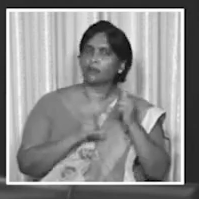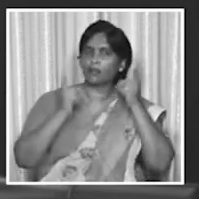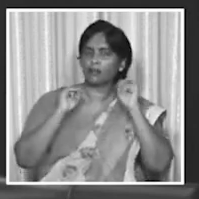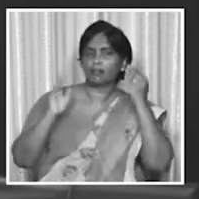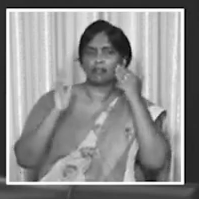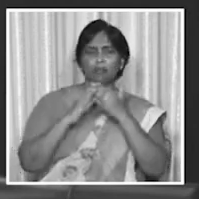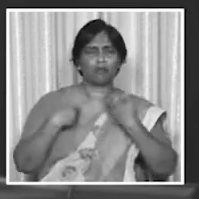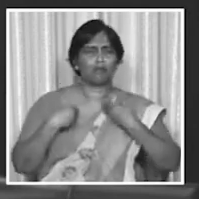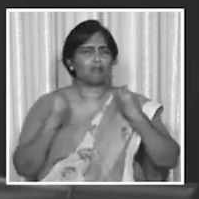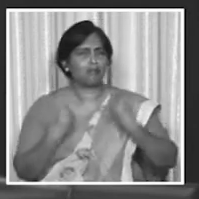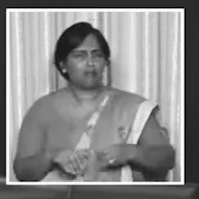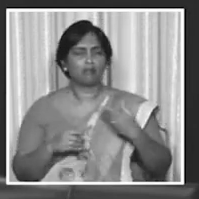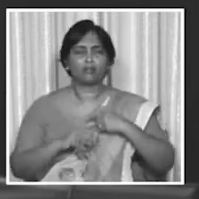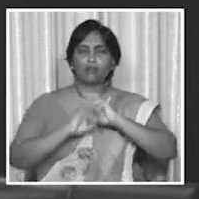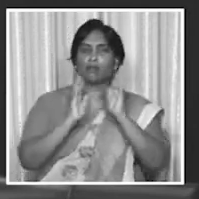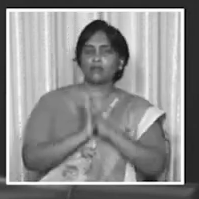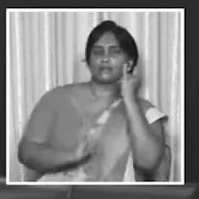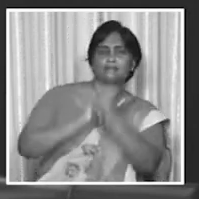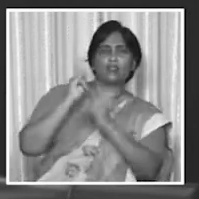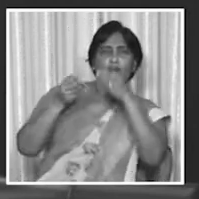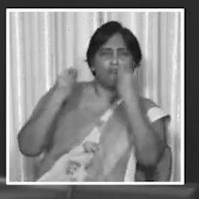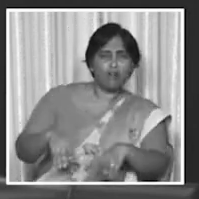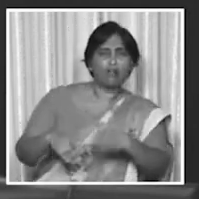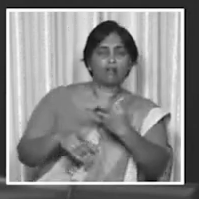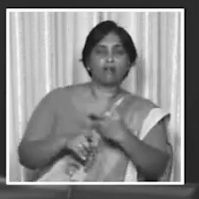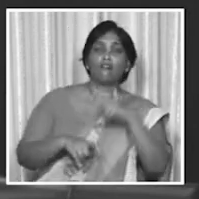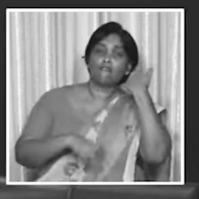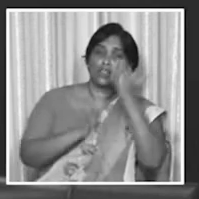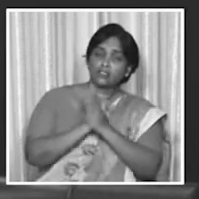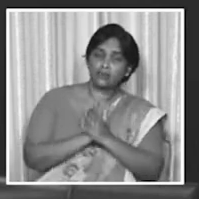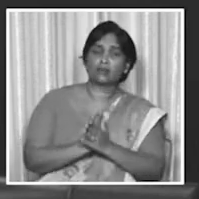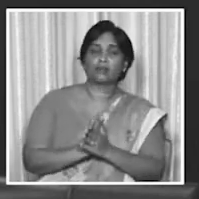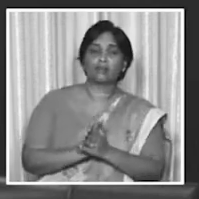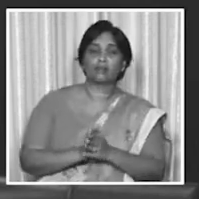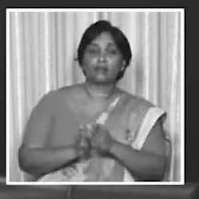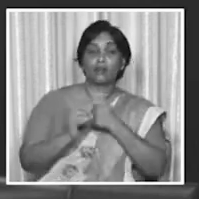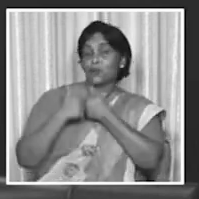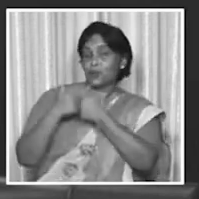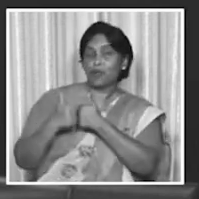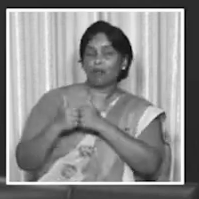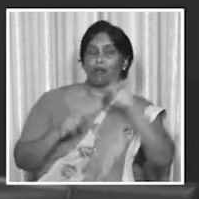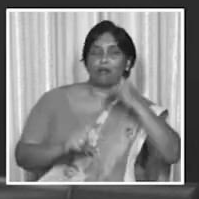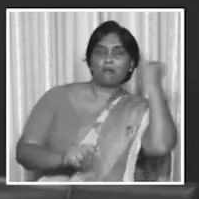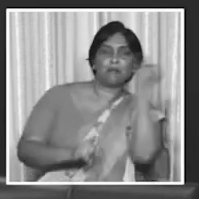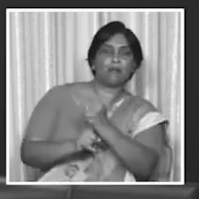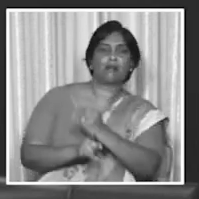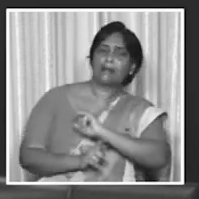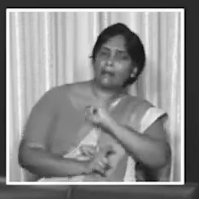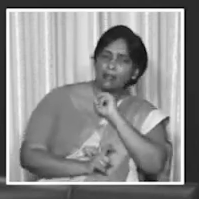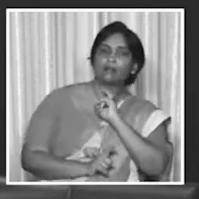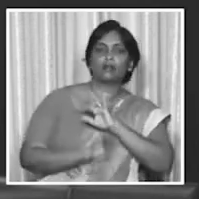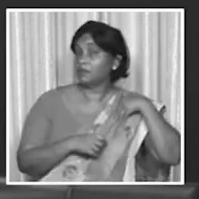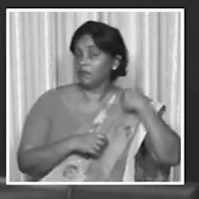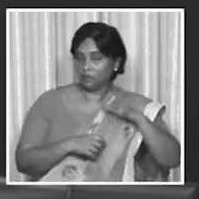ක්‍රීඩාවේ අපි පරාජයට පත් වෙද්දී තමයි මේ හැමදේම චෝදනා කරන්න පටන් ගත්තේ. Facebook එකේනොත් අපි වඳින ක්‍රීඩකයෝ ආයි දවසකට බනින්නේ, කෑ ගහන්නේ. මේ